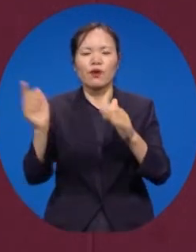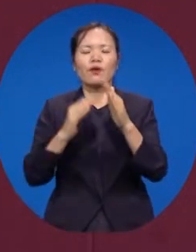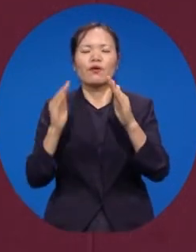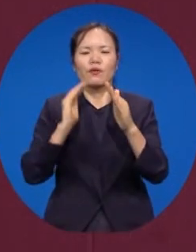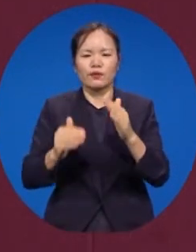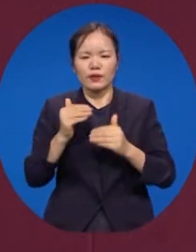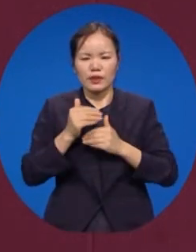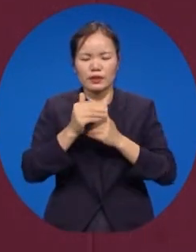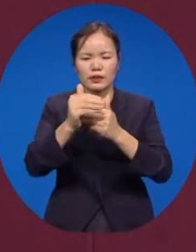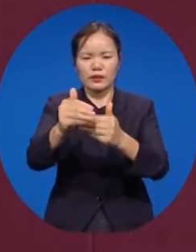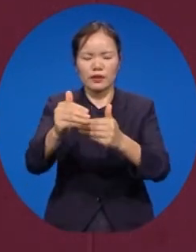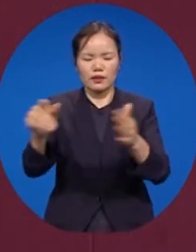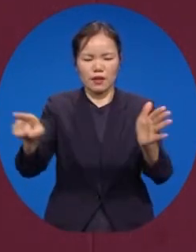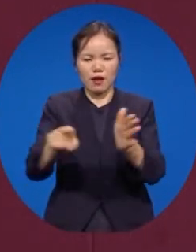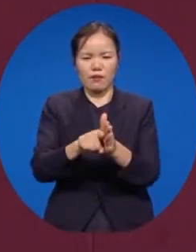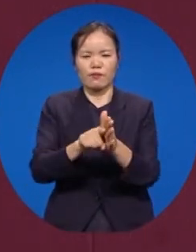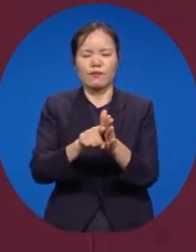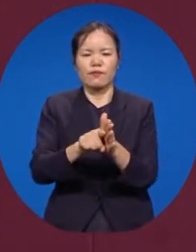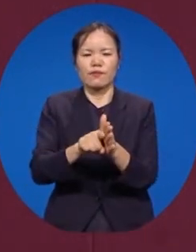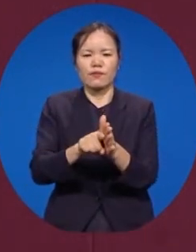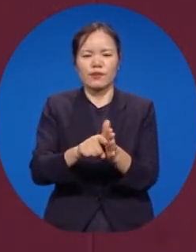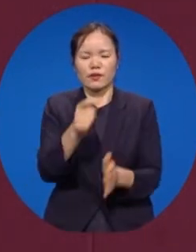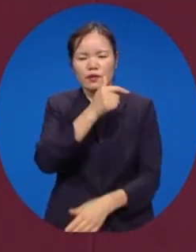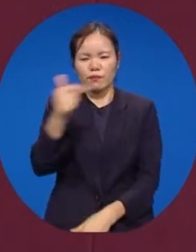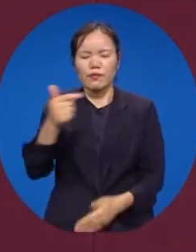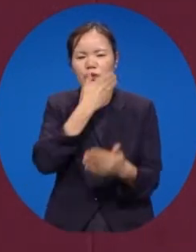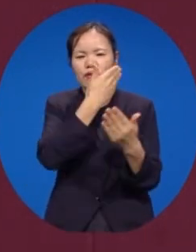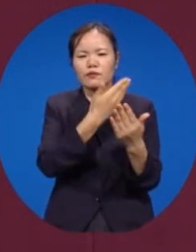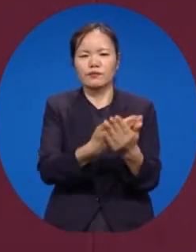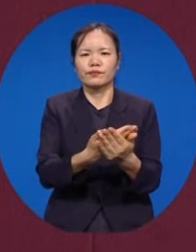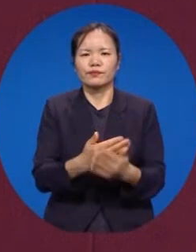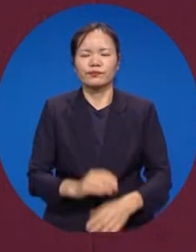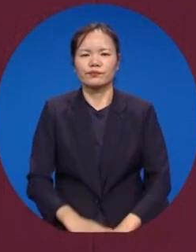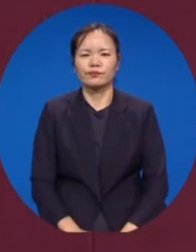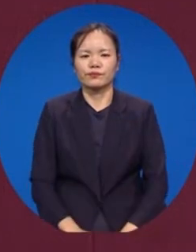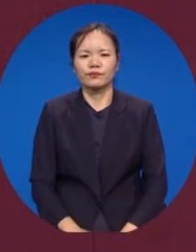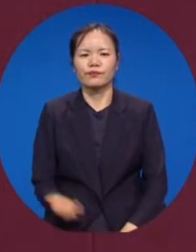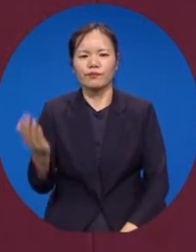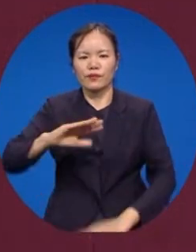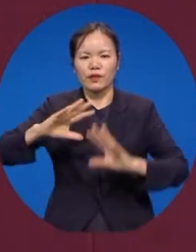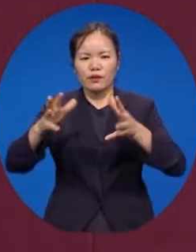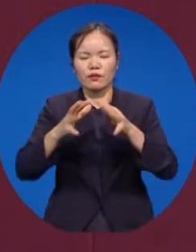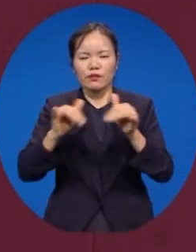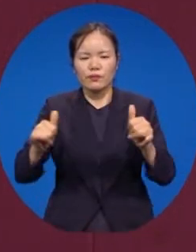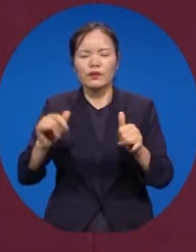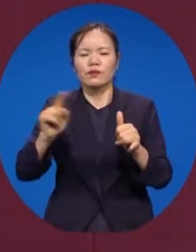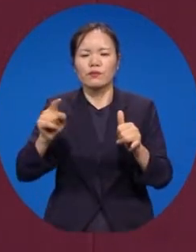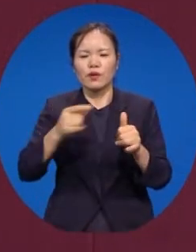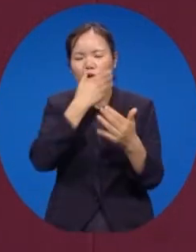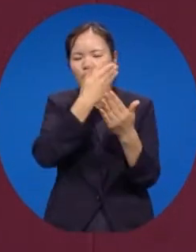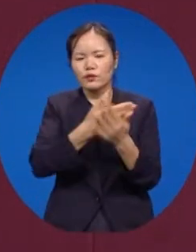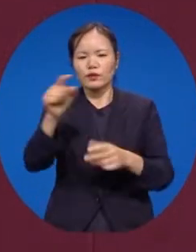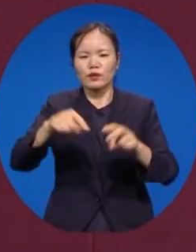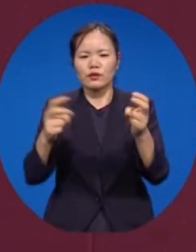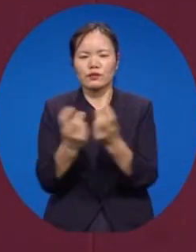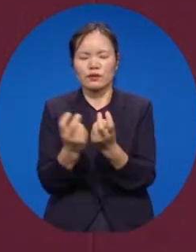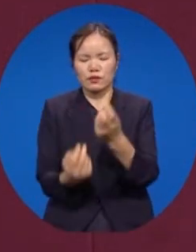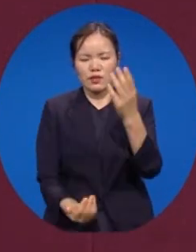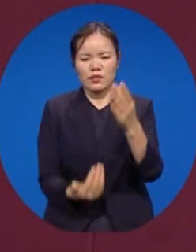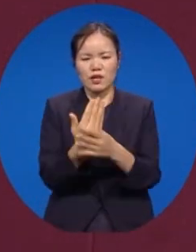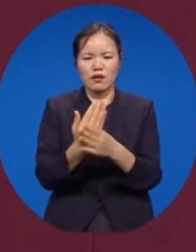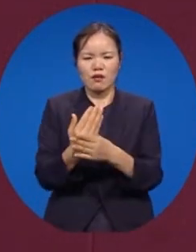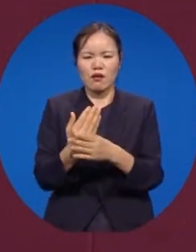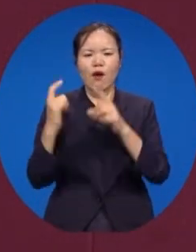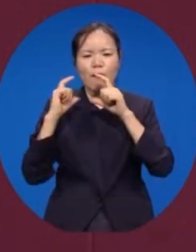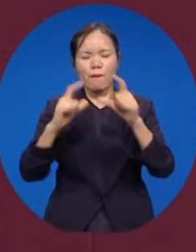공정하게 진행된다는 믿음이 매우 중요합니다. 그런데 이제 국민들은 주요 정치 사건 판결의